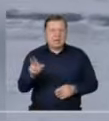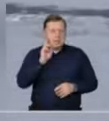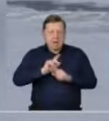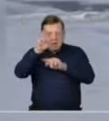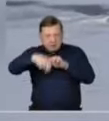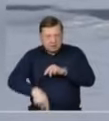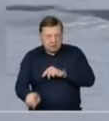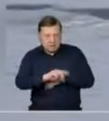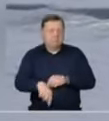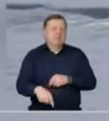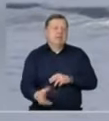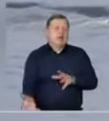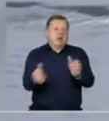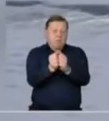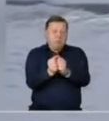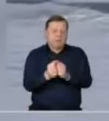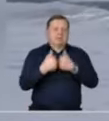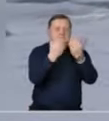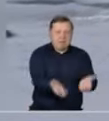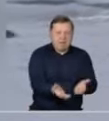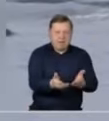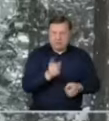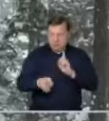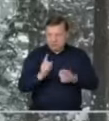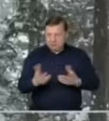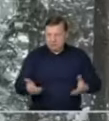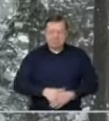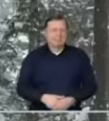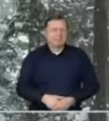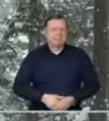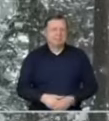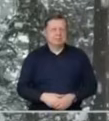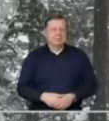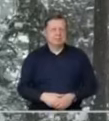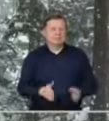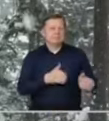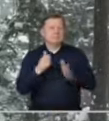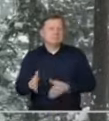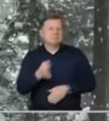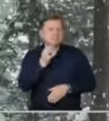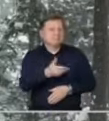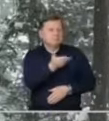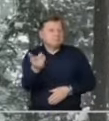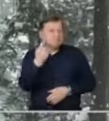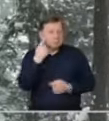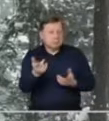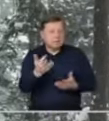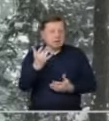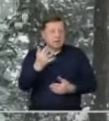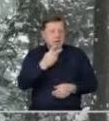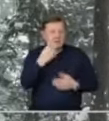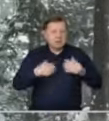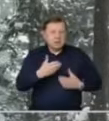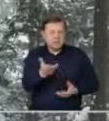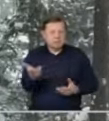poluje i serwuje. A wszystko jak widać w teleekspresowym tempie. Teraz zagadka dla spostrzegawczych. Ile tu widać